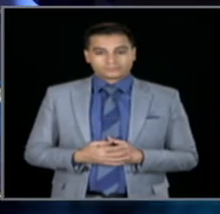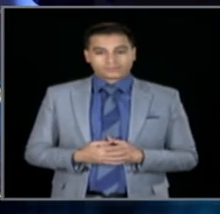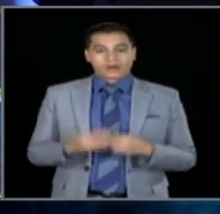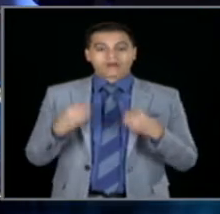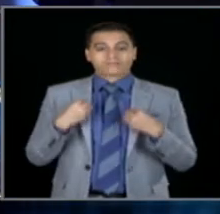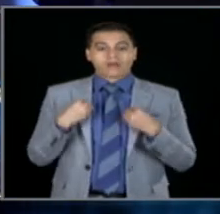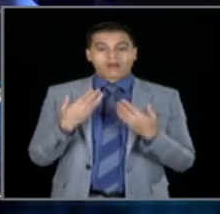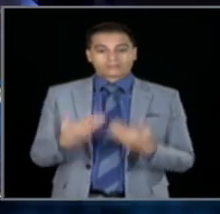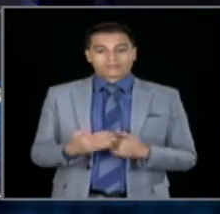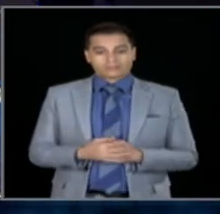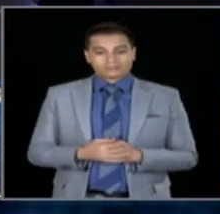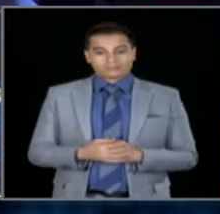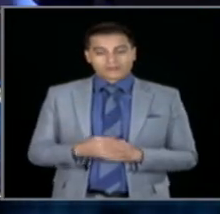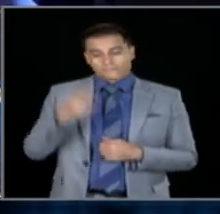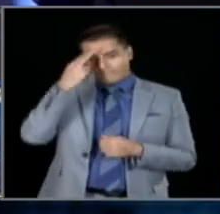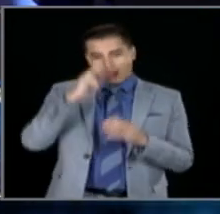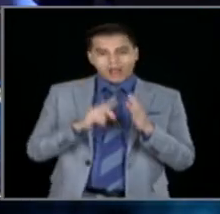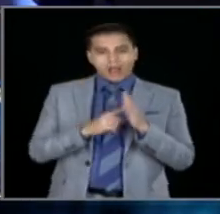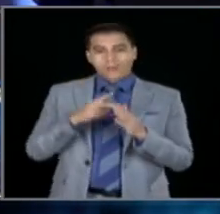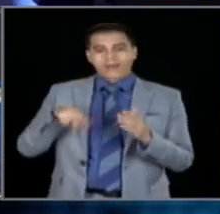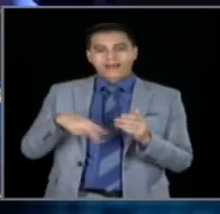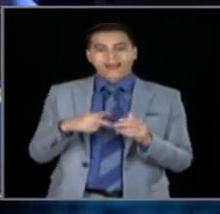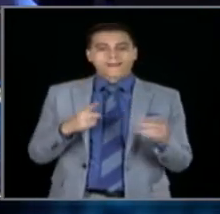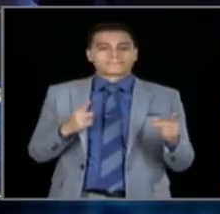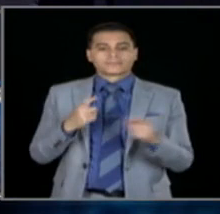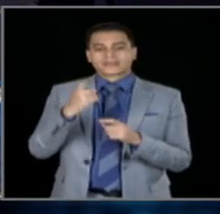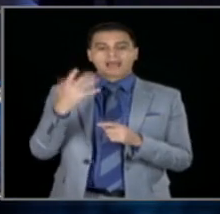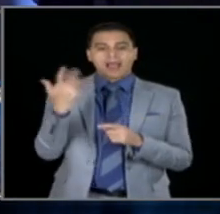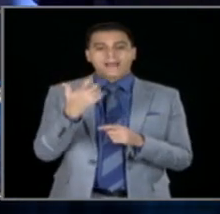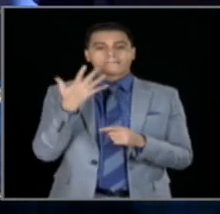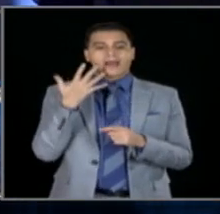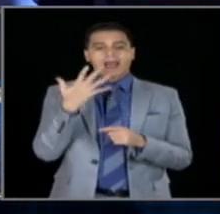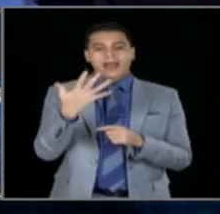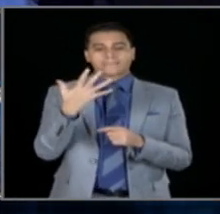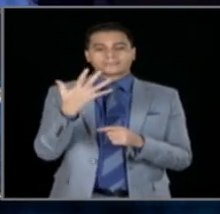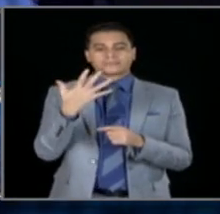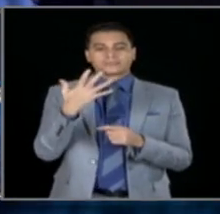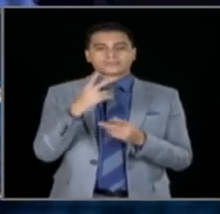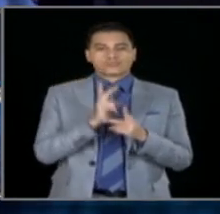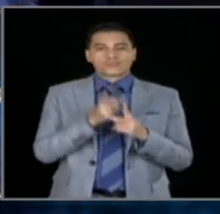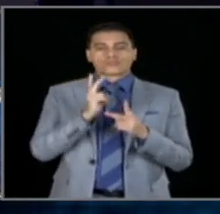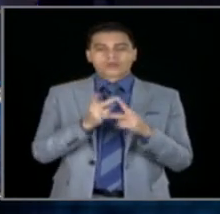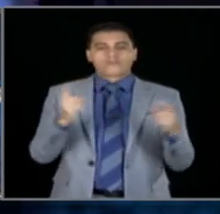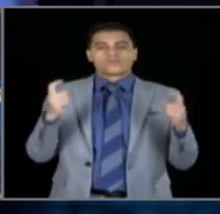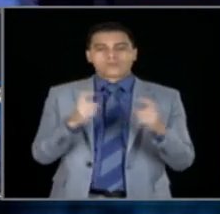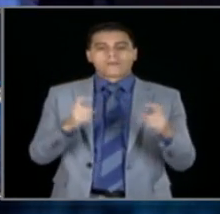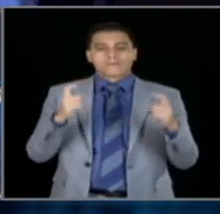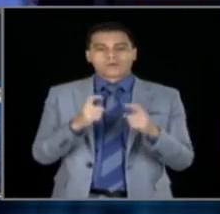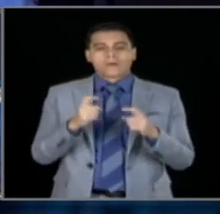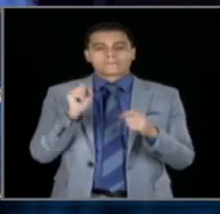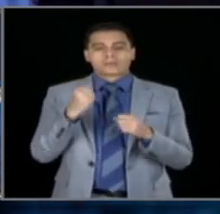رياضه من هو اول لاعب يسجل في خمس نسخ مختلفه